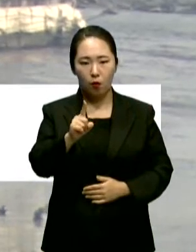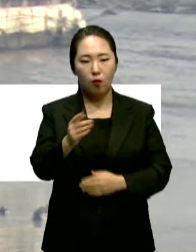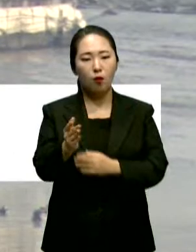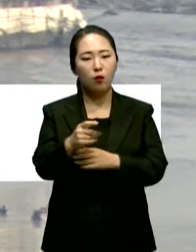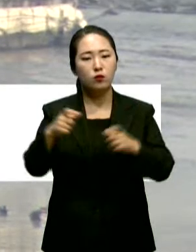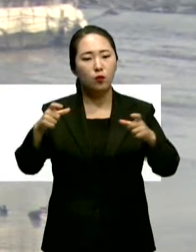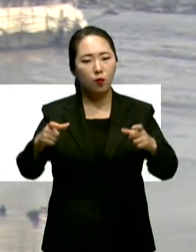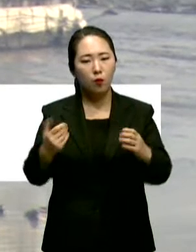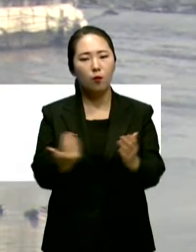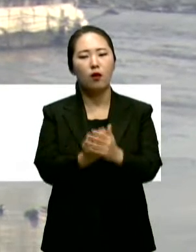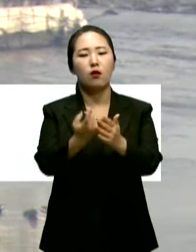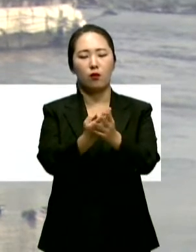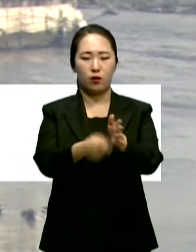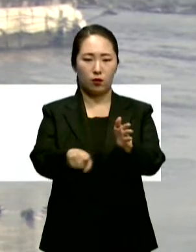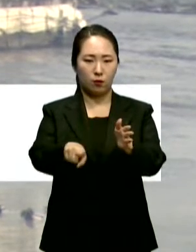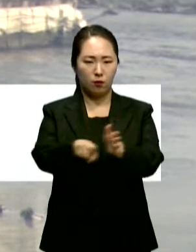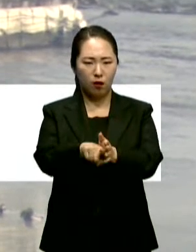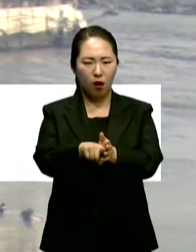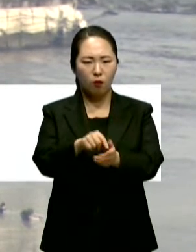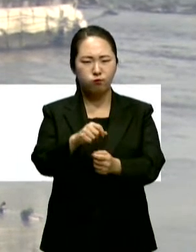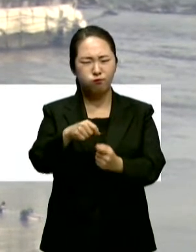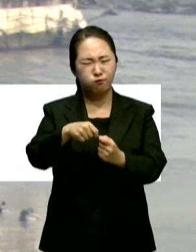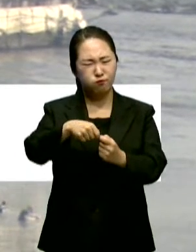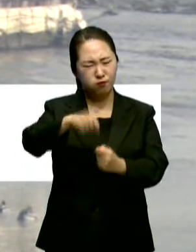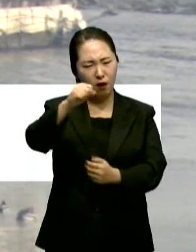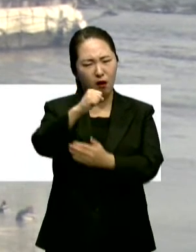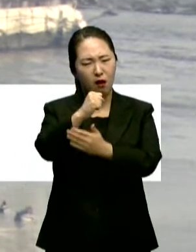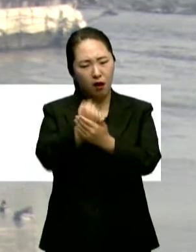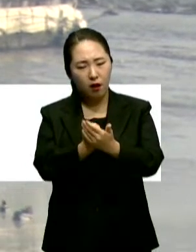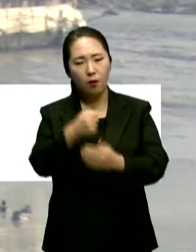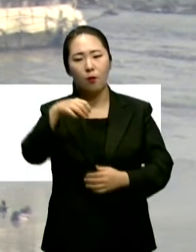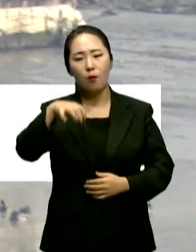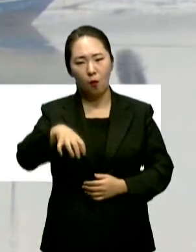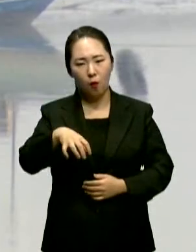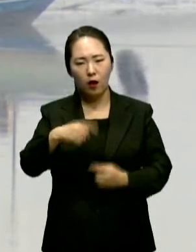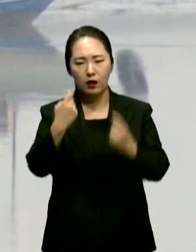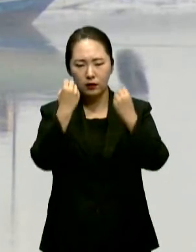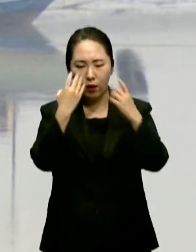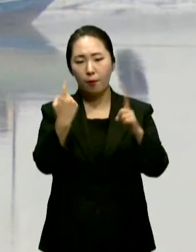경제 활성화를 위해 낙후된 항포구 필수 기반 시설을